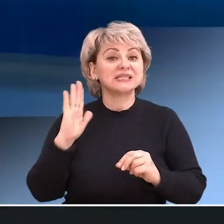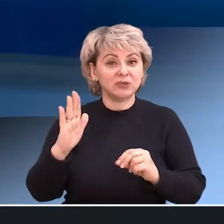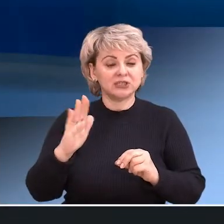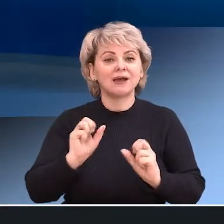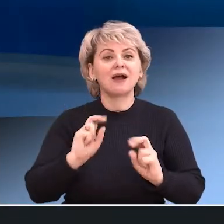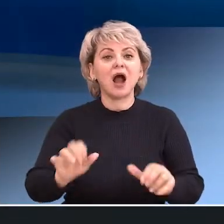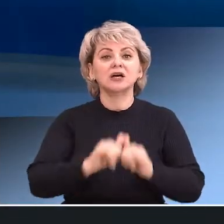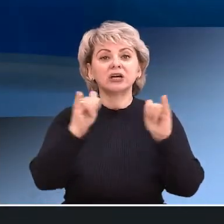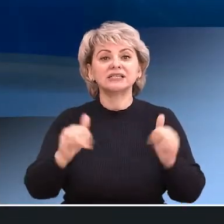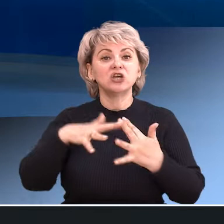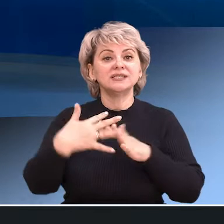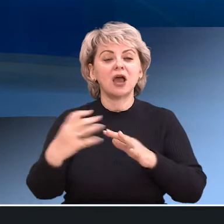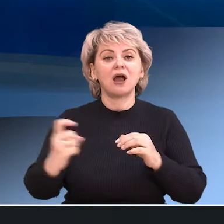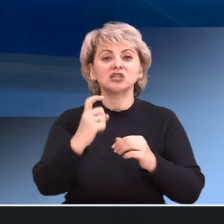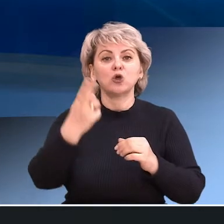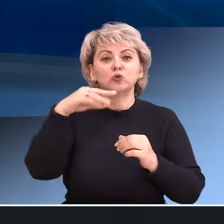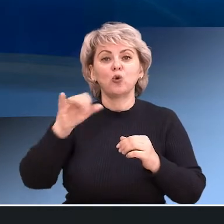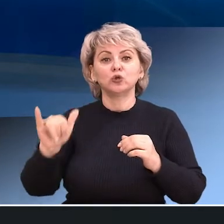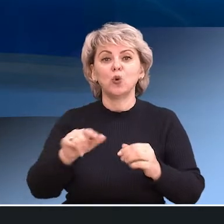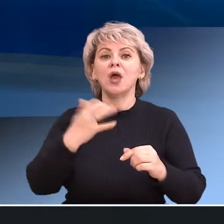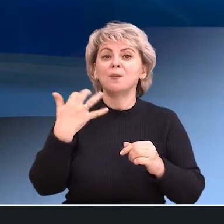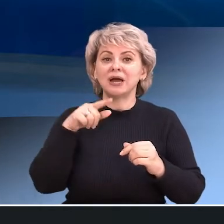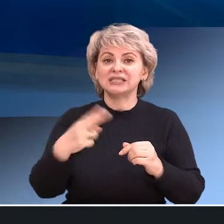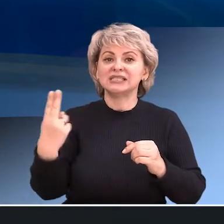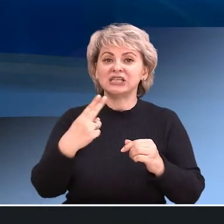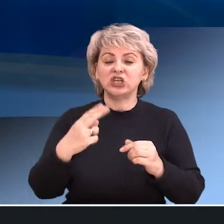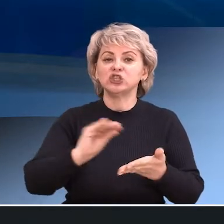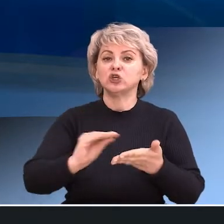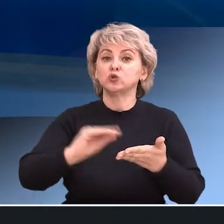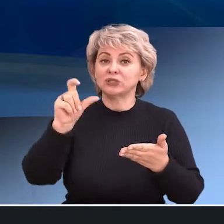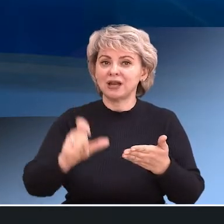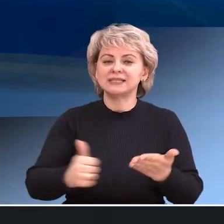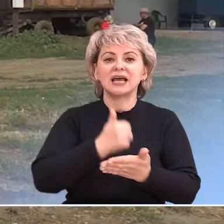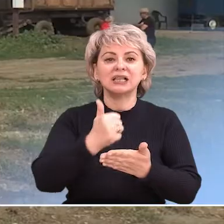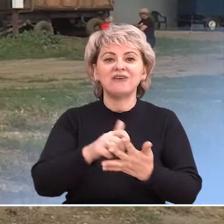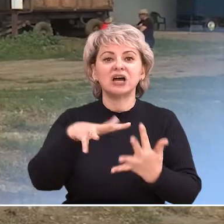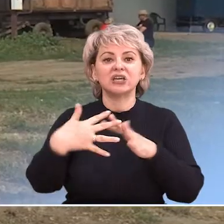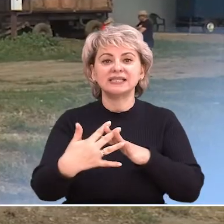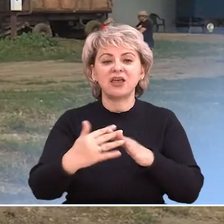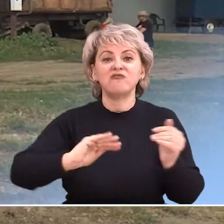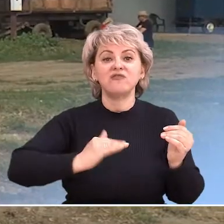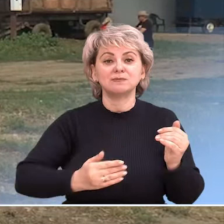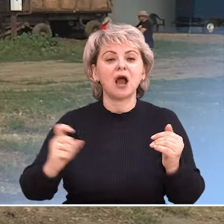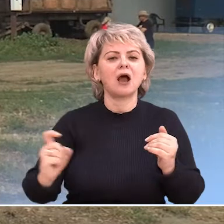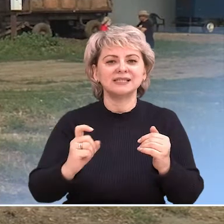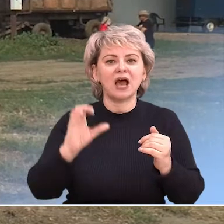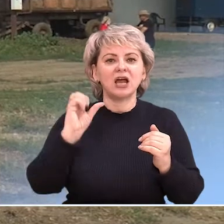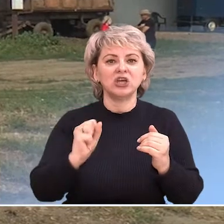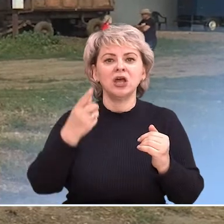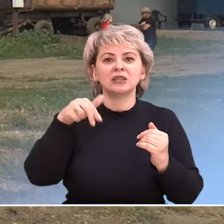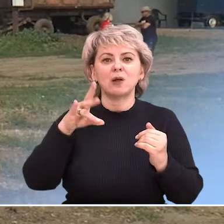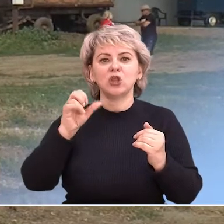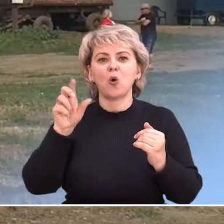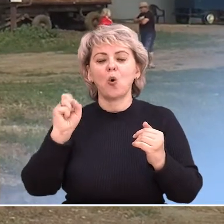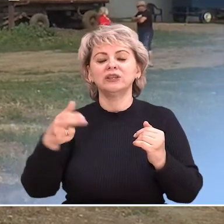Обнадеживающие перспективы. Как развивается сельское хозяйство на Дону? В материале целинских журналистов. Глава крестьянско-фермерского